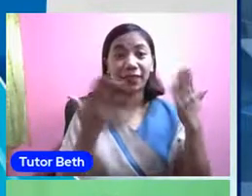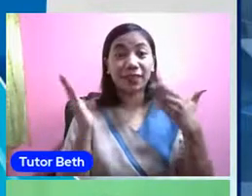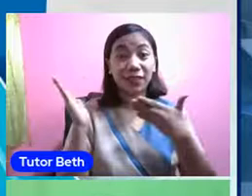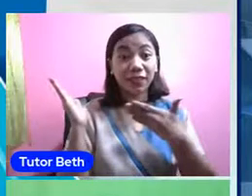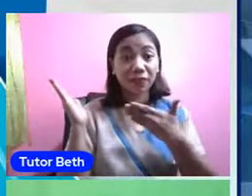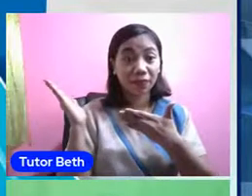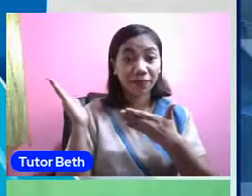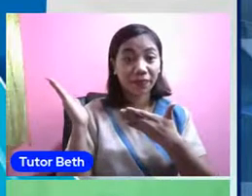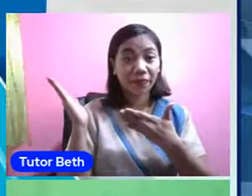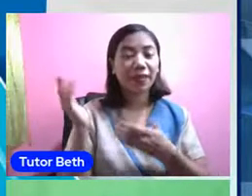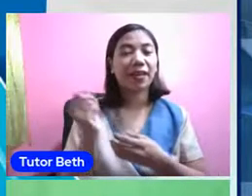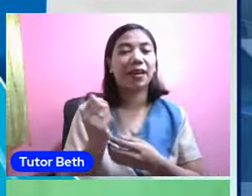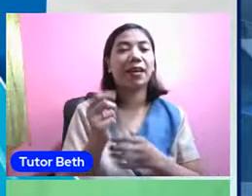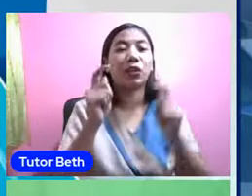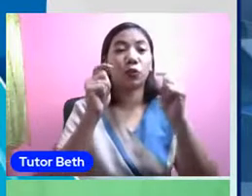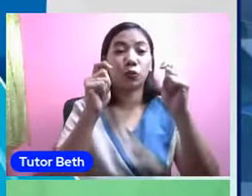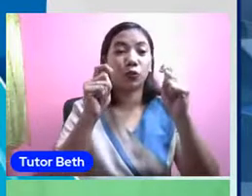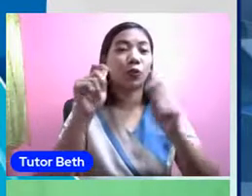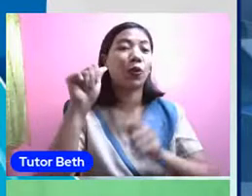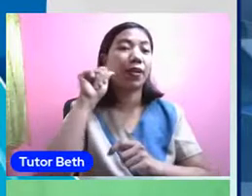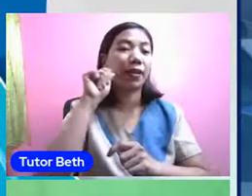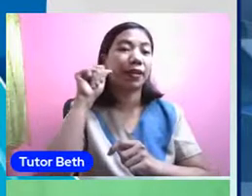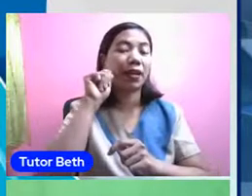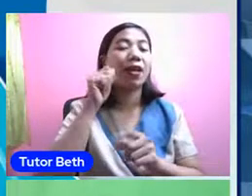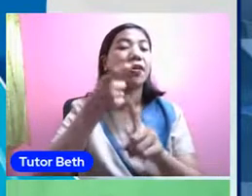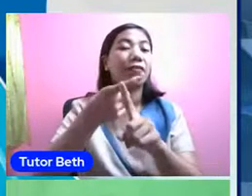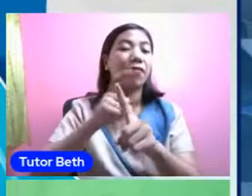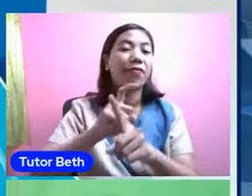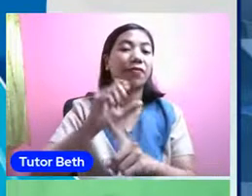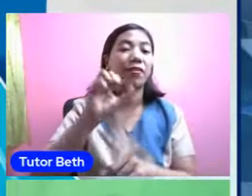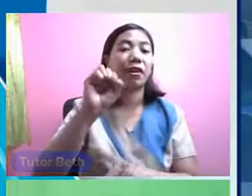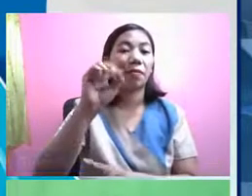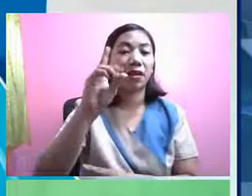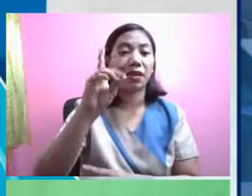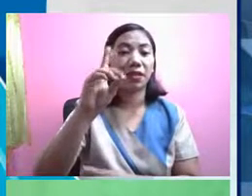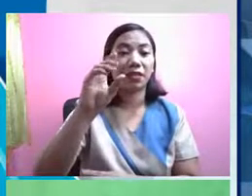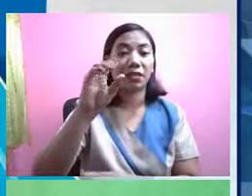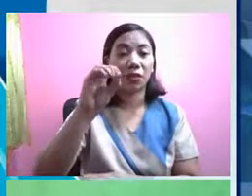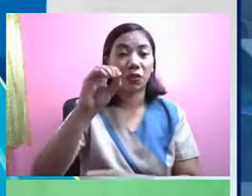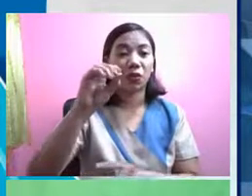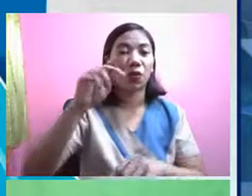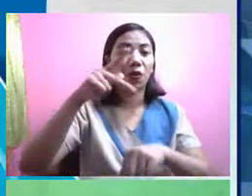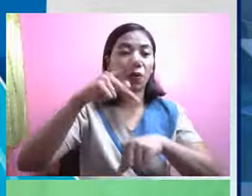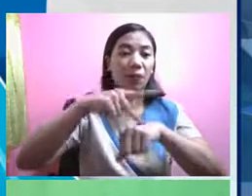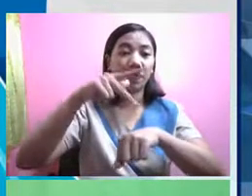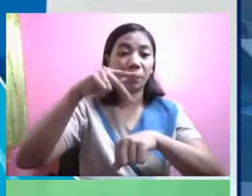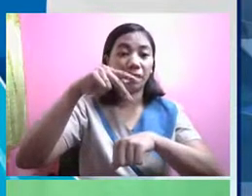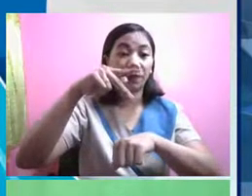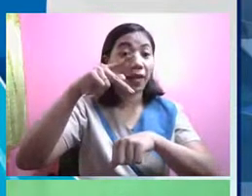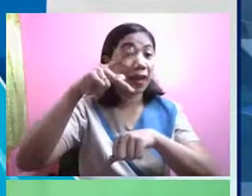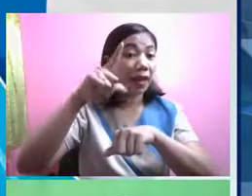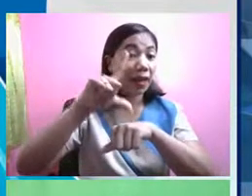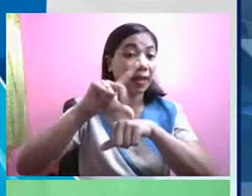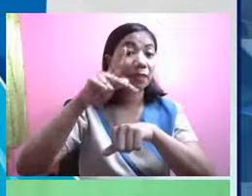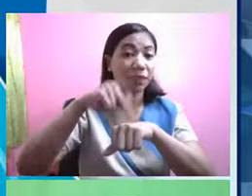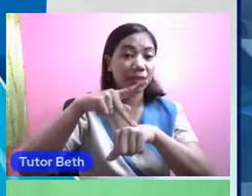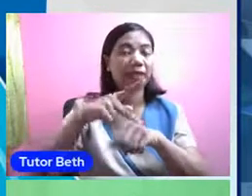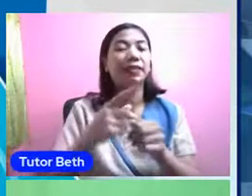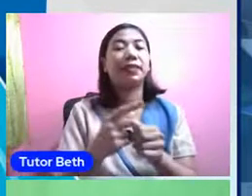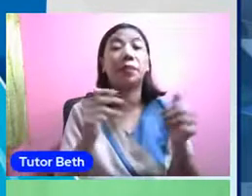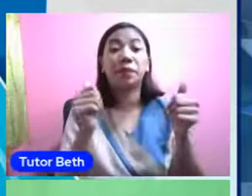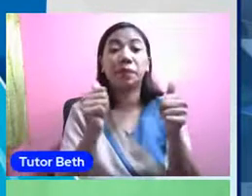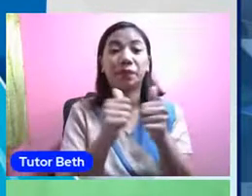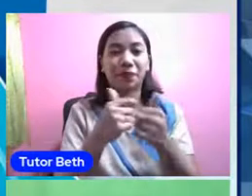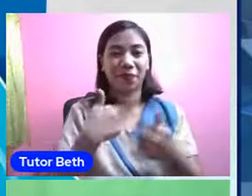para sa araw na ito na mula sa SDO Las Viñas. Okay. Ang makakasama ko naman